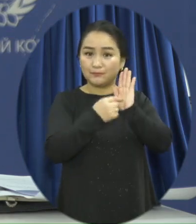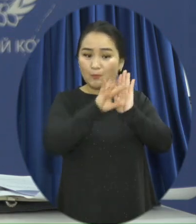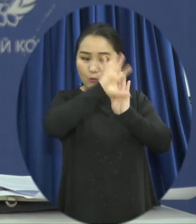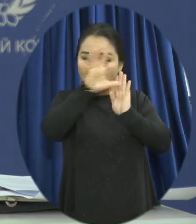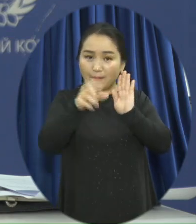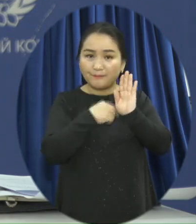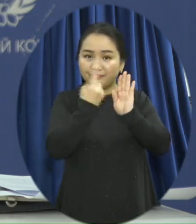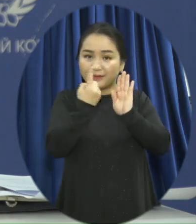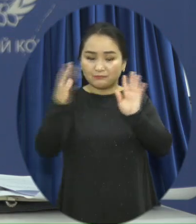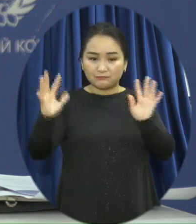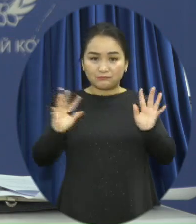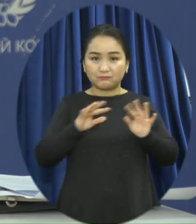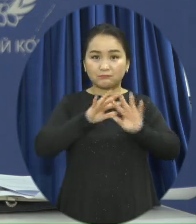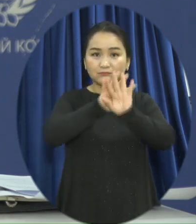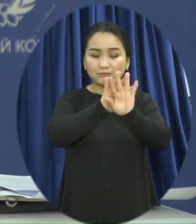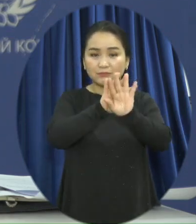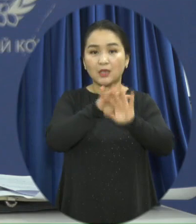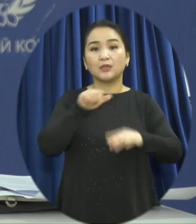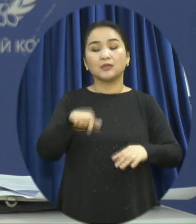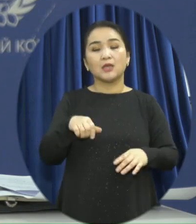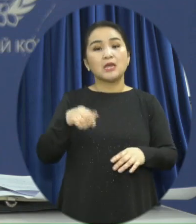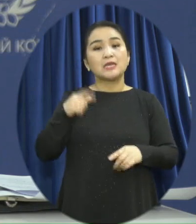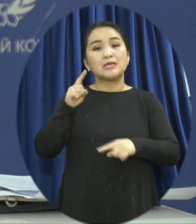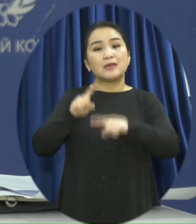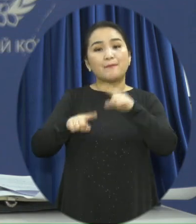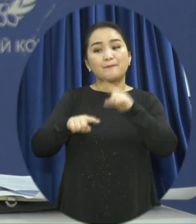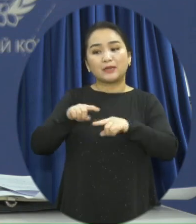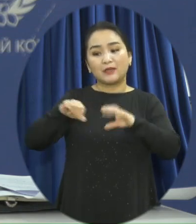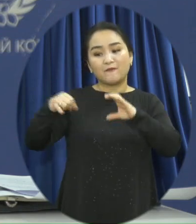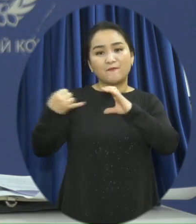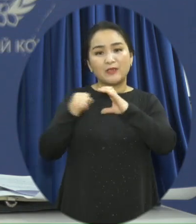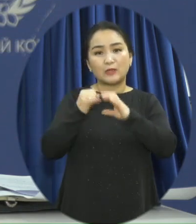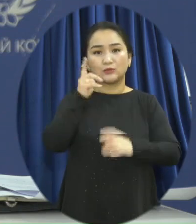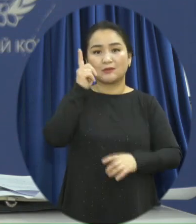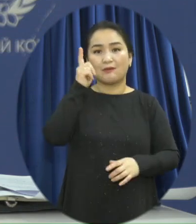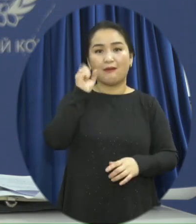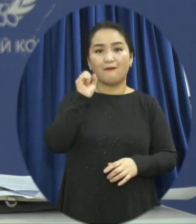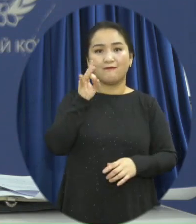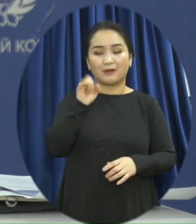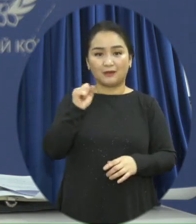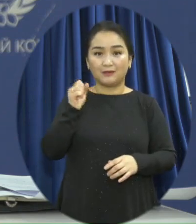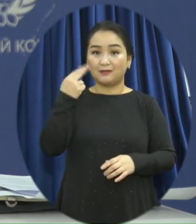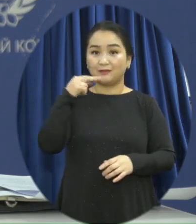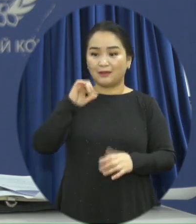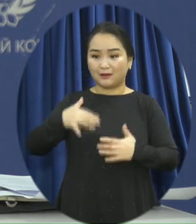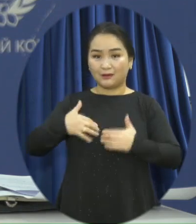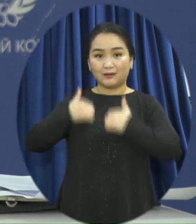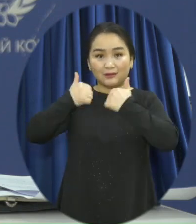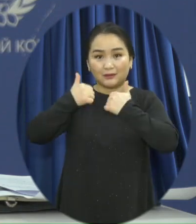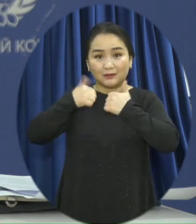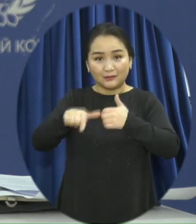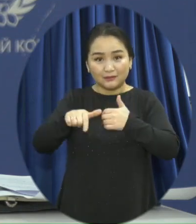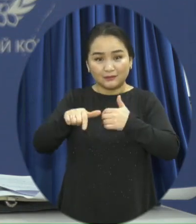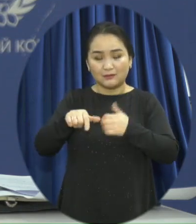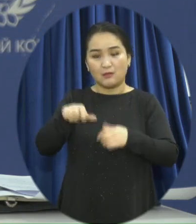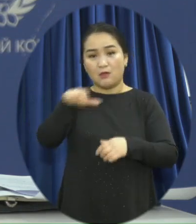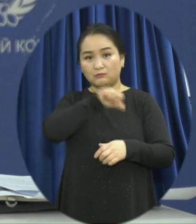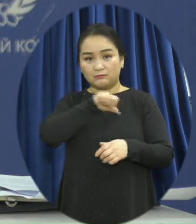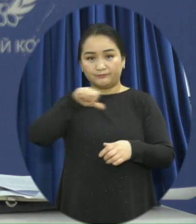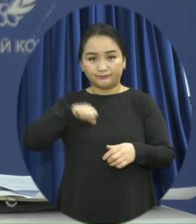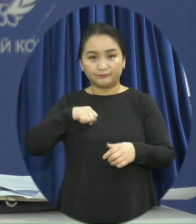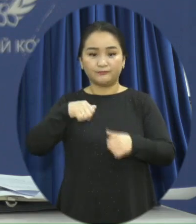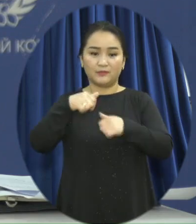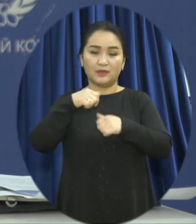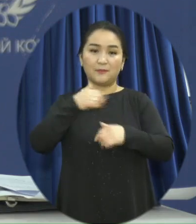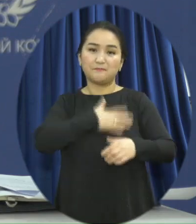аливаа вирусын давлага хаврын давлага гэж байдаг. Тийм учраас хаврын давлагаанд одоо давлага гаргахгүй байхын төлөө хүн ардын биеийн эсрэг